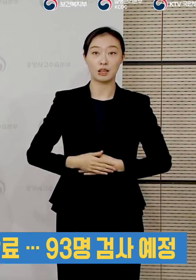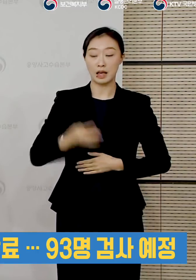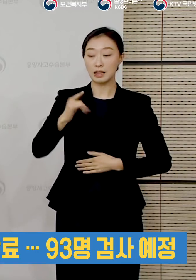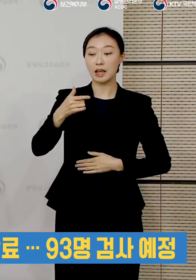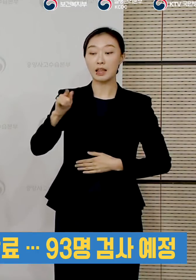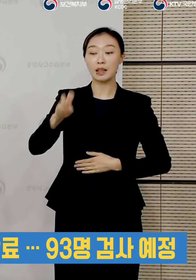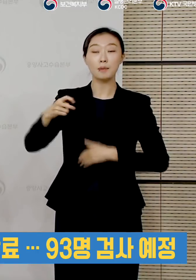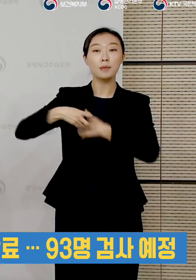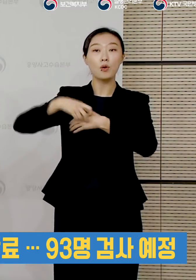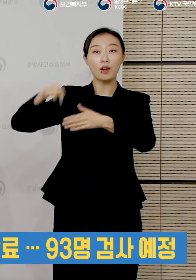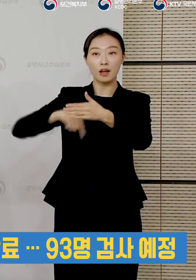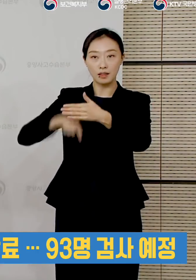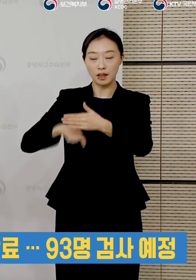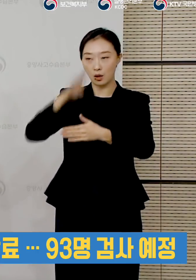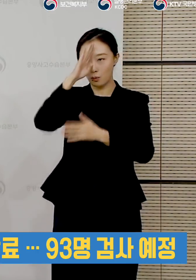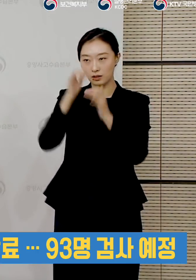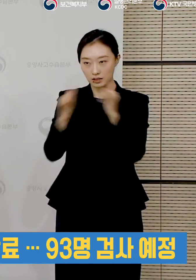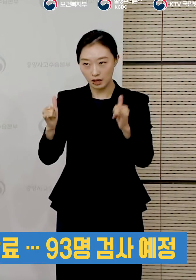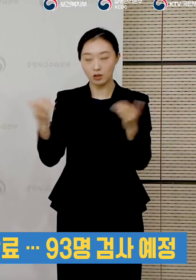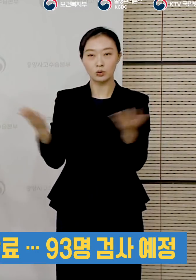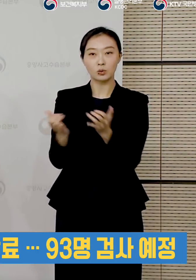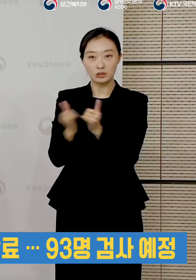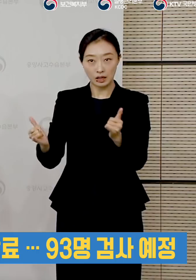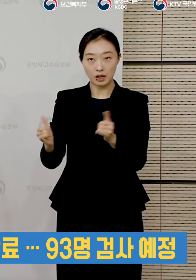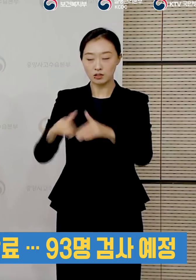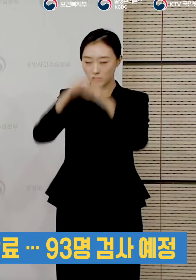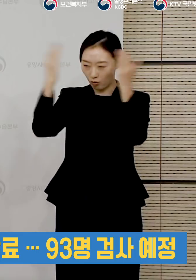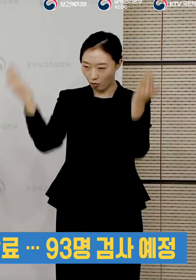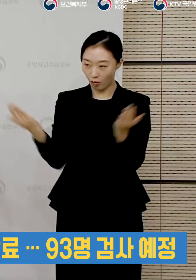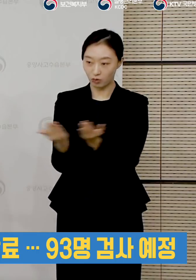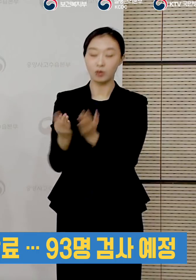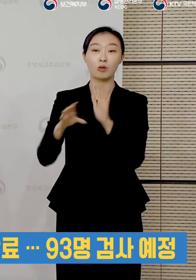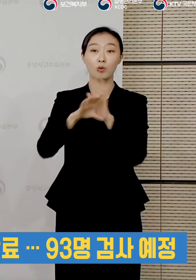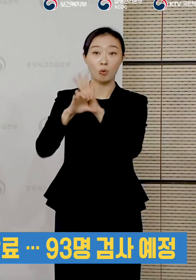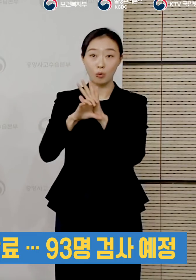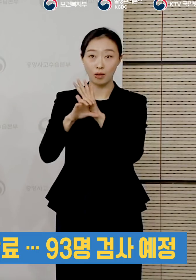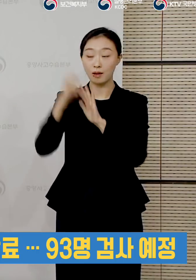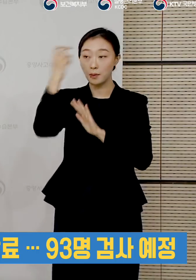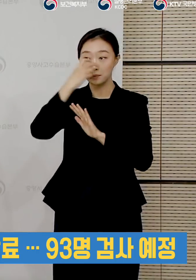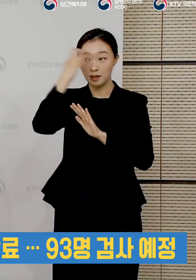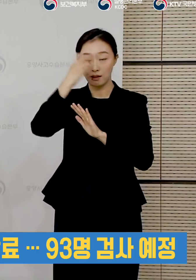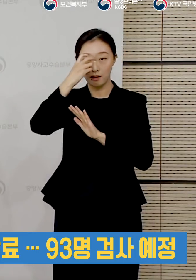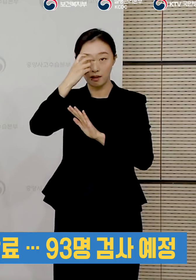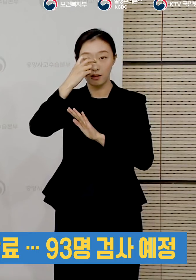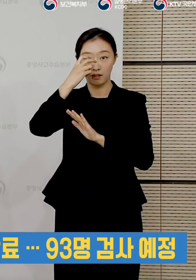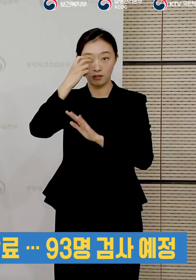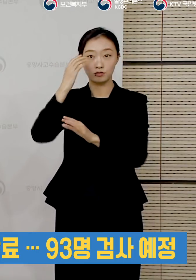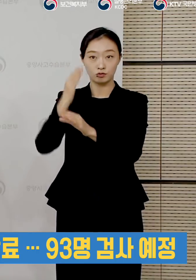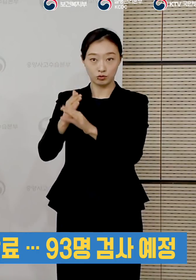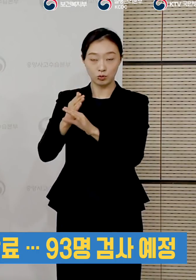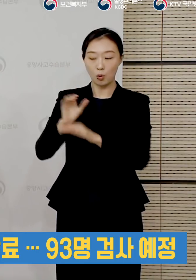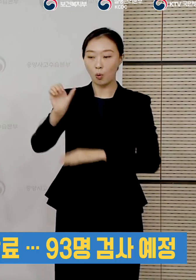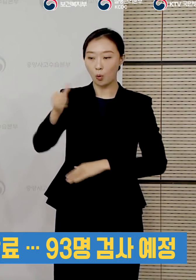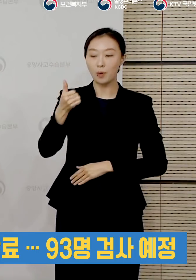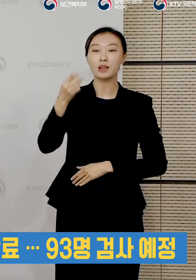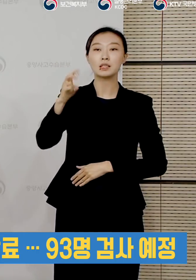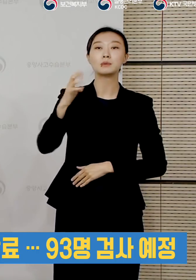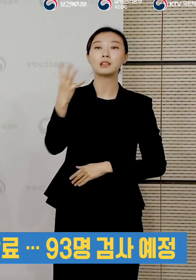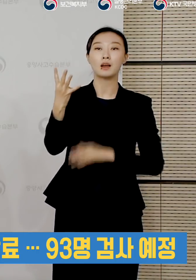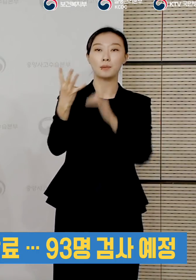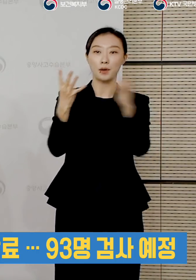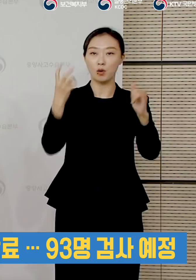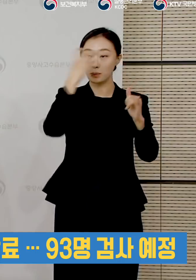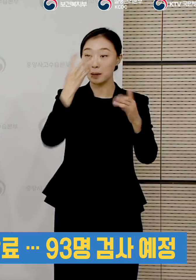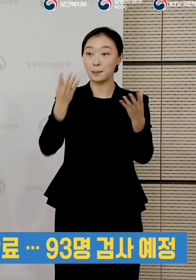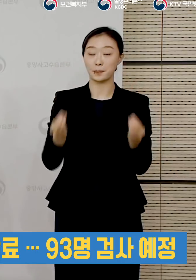등 전원에 대하여 코로나19 진단검사를 실시하고 있는 중으로 524명이 검사를 받았고